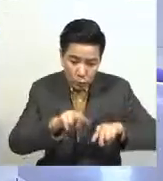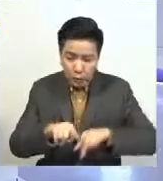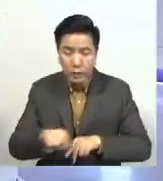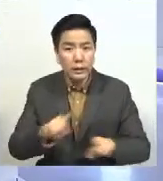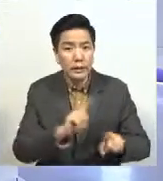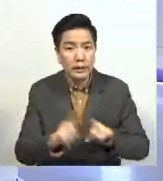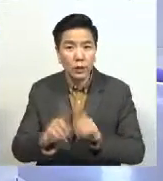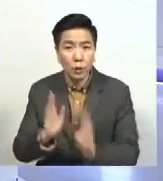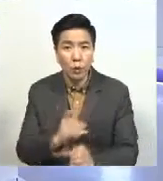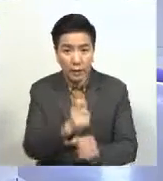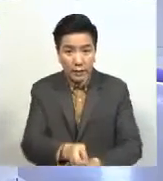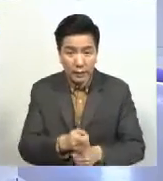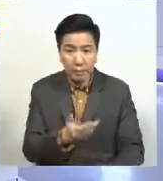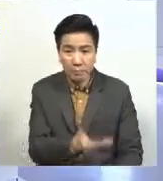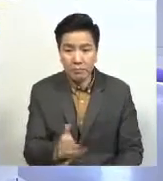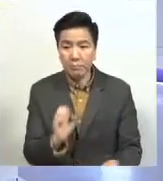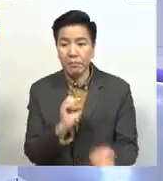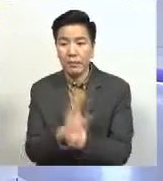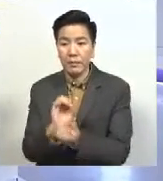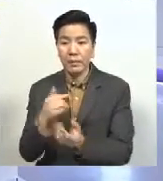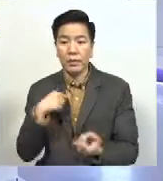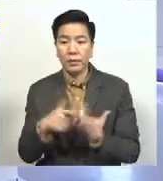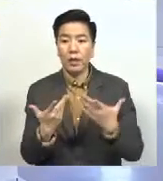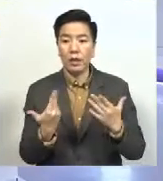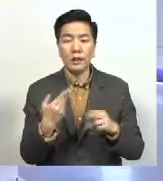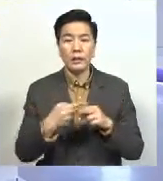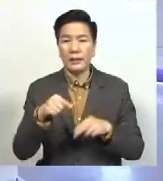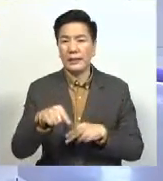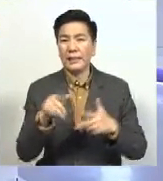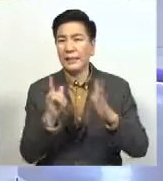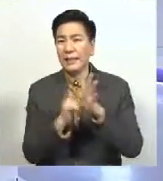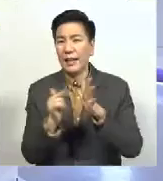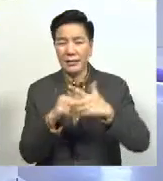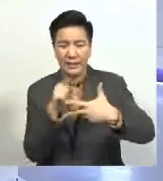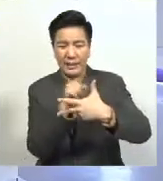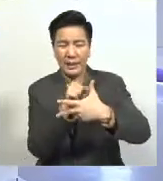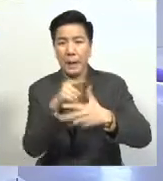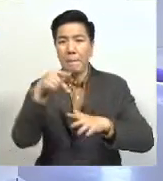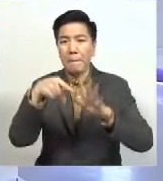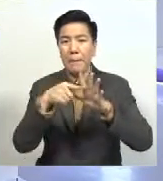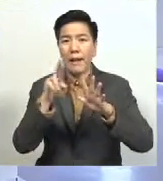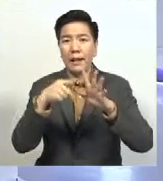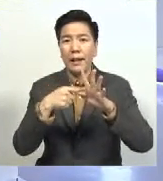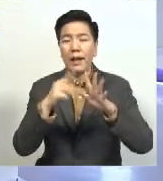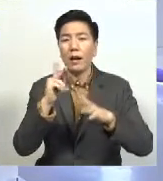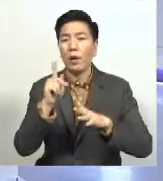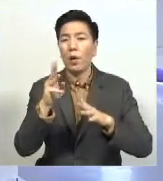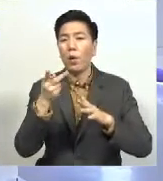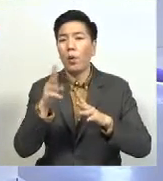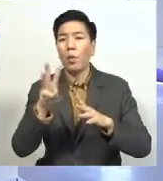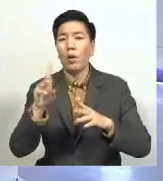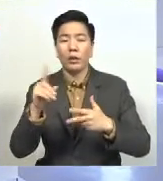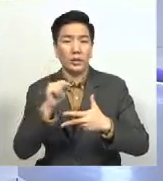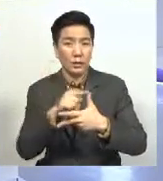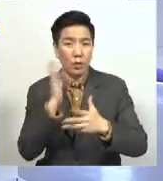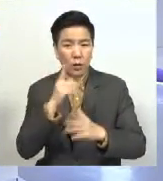าในส่วนของพี่น้องเกษตรกรเนี่ยที่ได้รับผลกระทบโดยเฉพาะพาราคอร์ดเนี่ยแหละค่ะ ค ือเขาบอกว่าที่หนองบัวลำพูเนี่ยไปพบพี่น้องเกษ